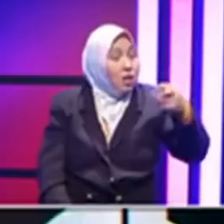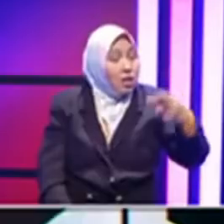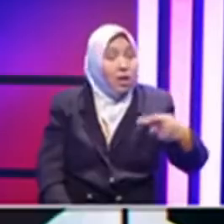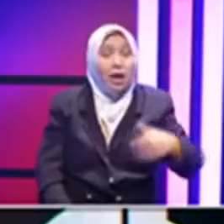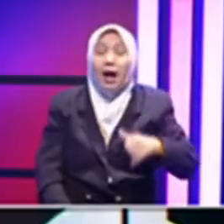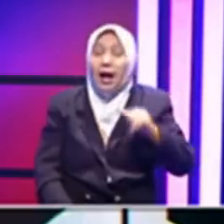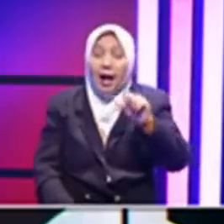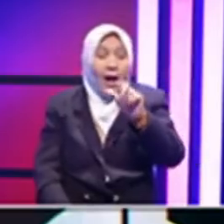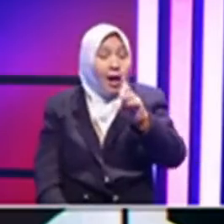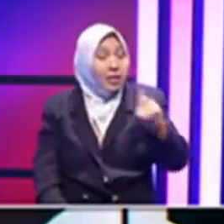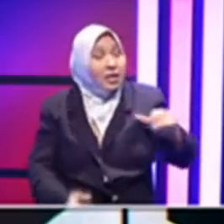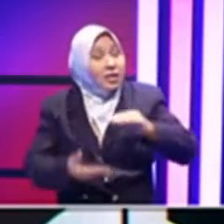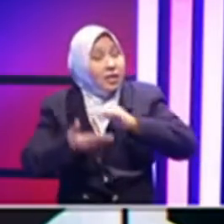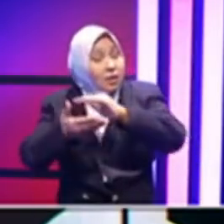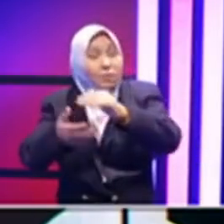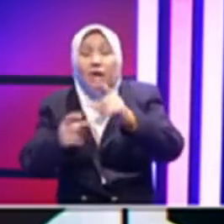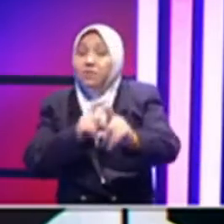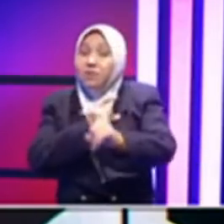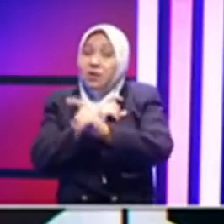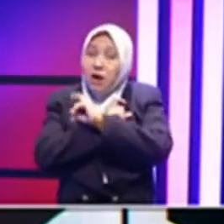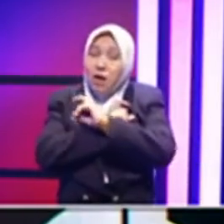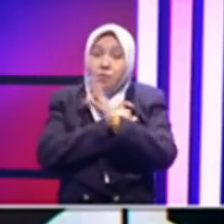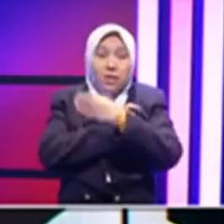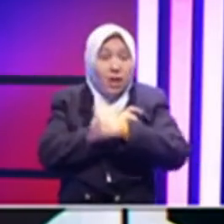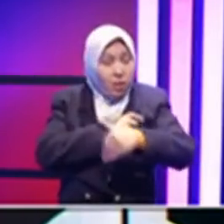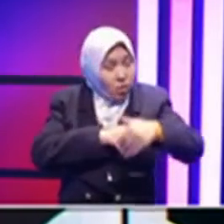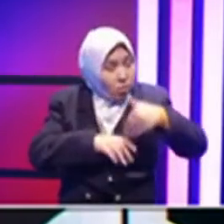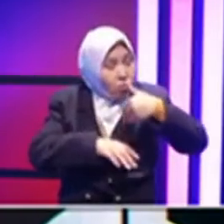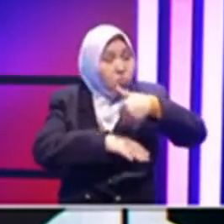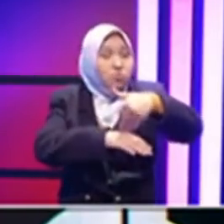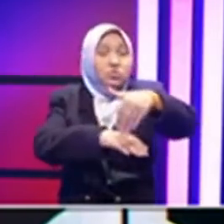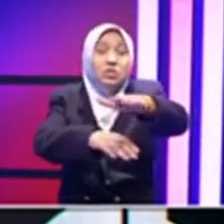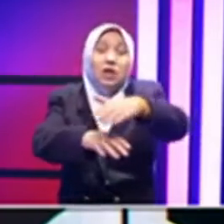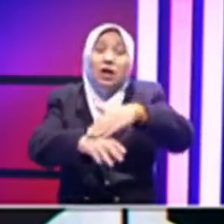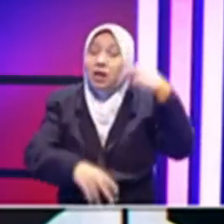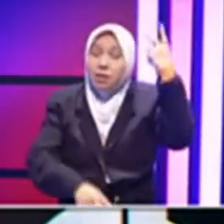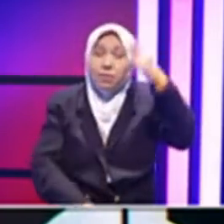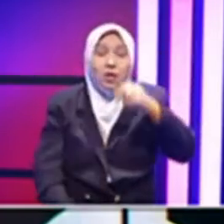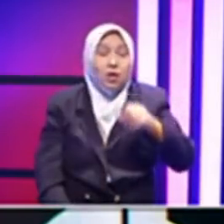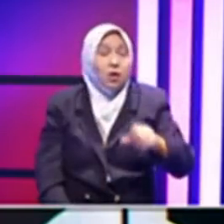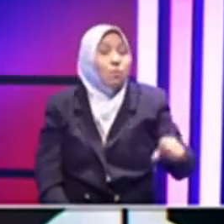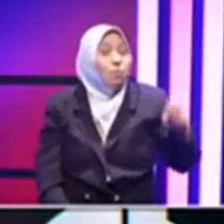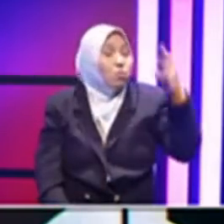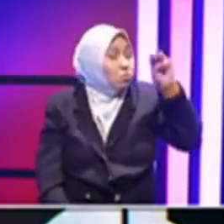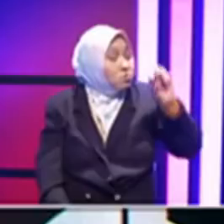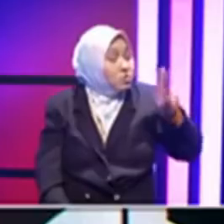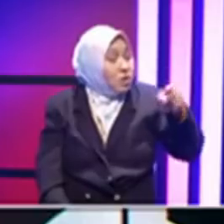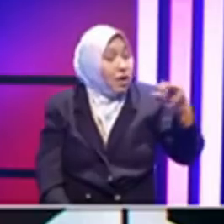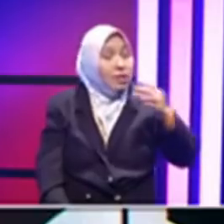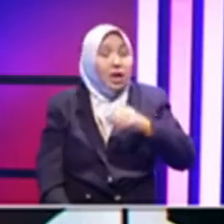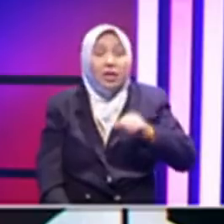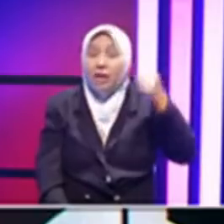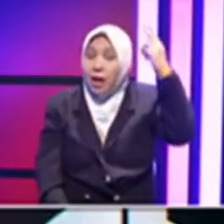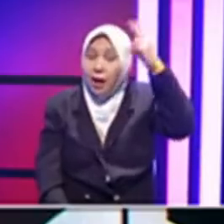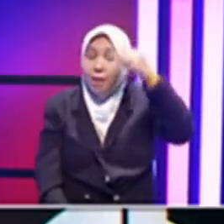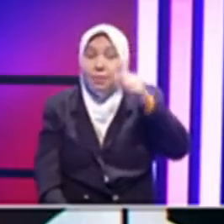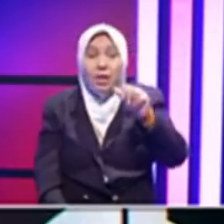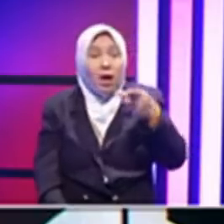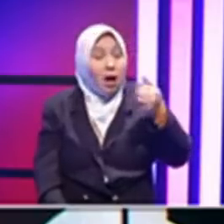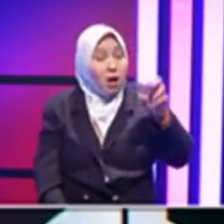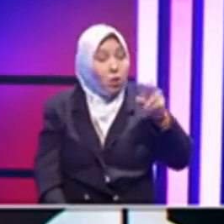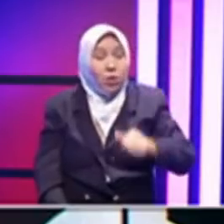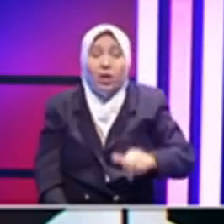Hud dikirimkan, Fir'aun, ya, yang diutuskan Nabi Musa dan Harun, wa ikhwan Lut, iaitu Nabi Lut. Mereka